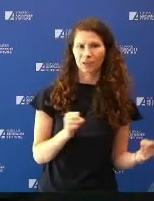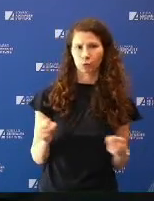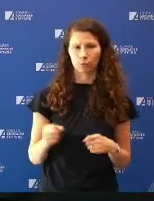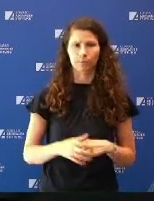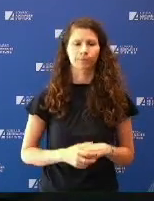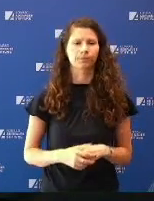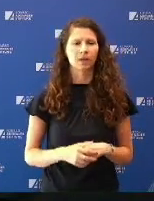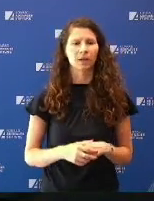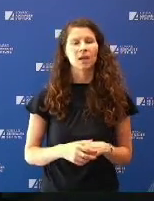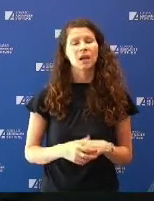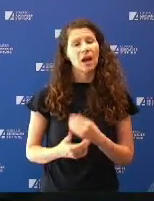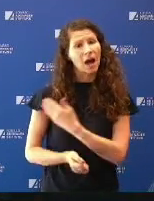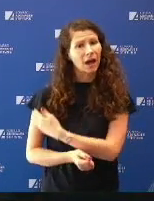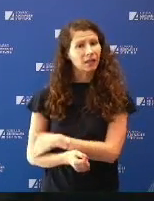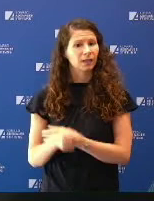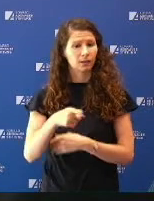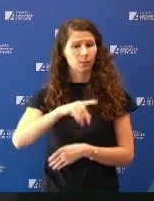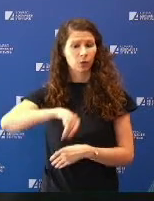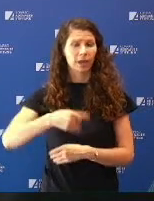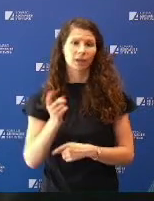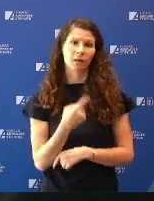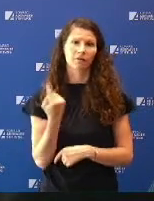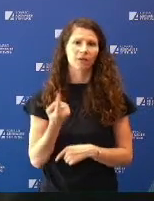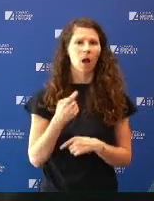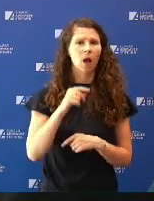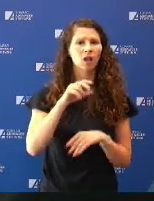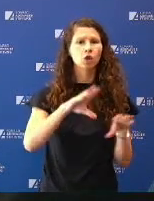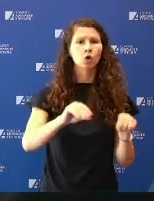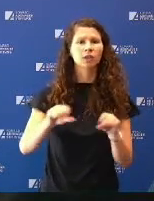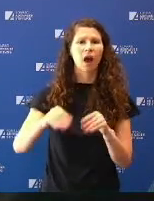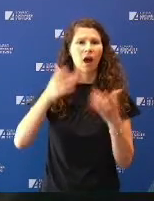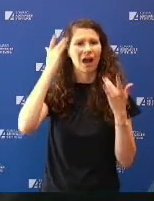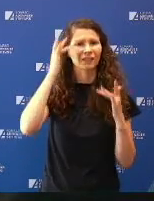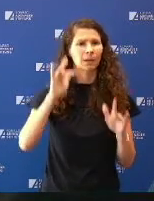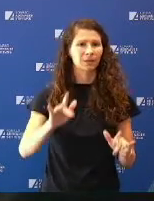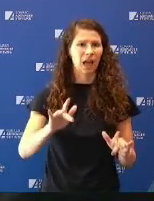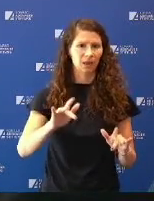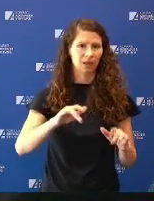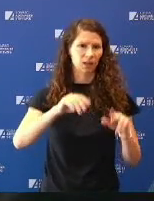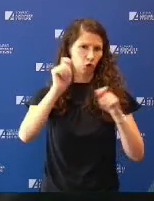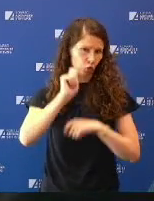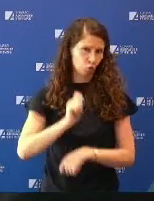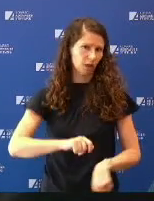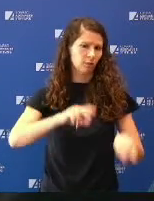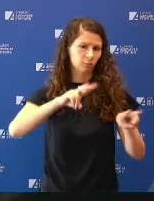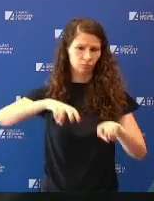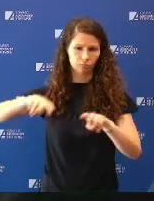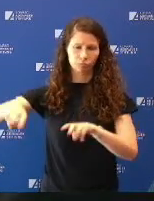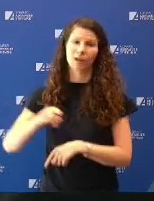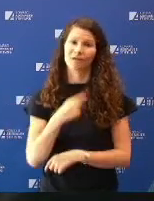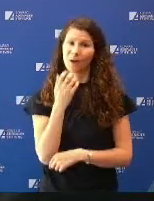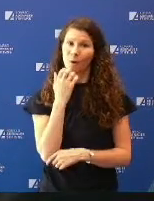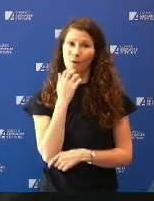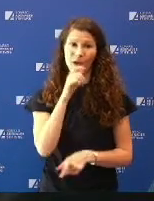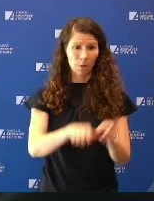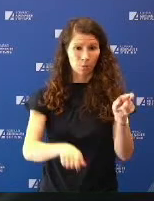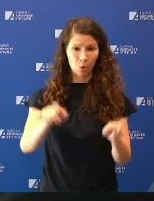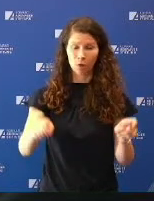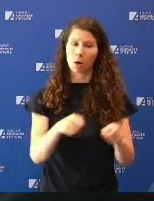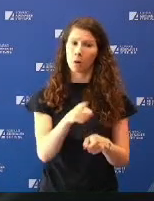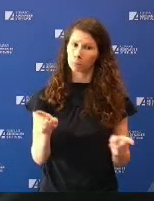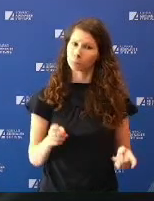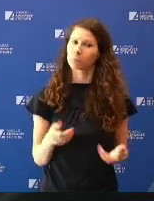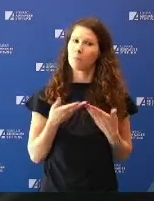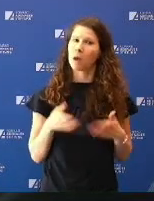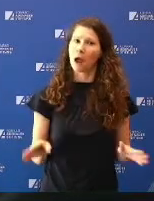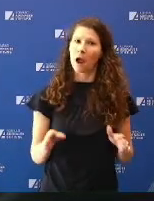anderen führen wir in dem Projekt eine Nutzerakzeptanzstudie durch. Und da hoffen wir uns jetzt natürlich auch, dass die Bürgerinnen und Bürger das Ganze